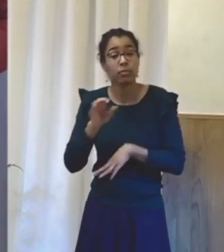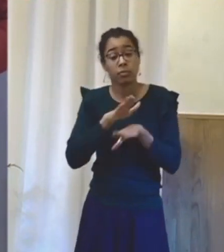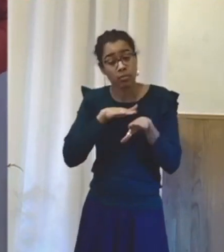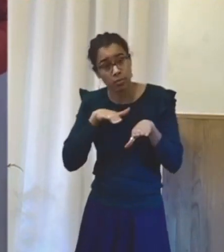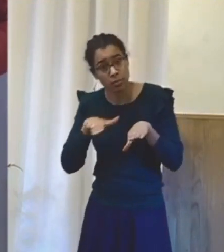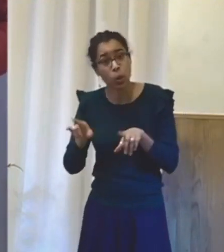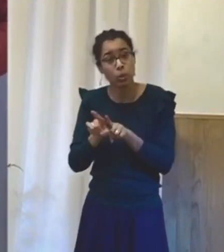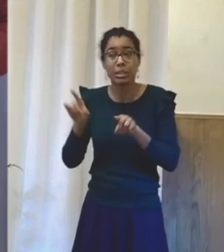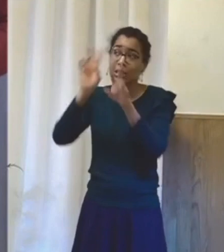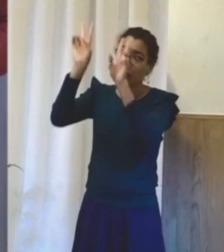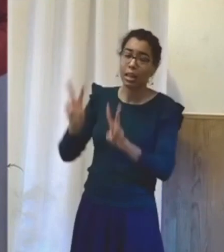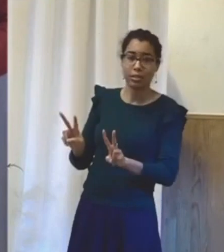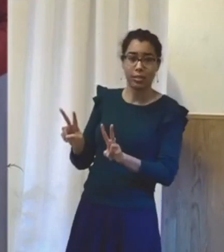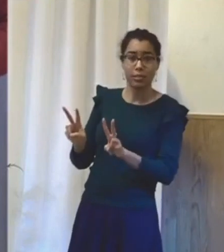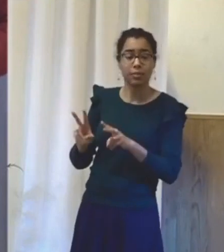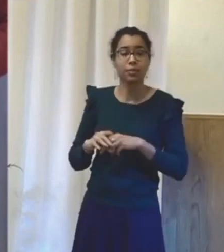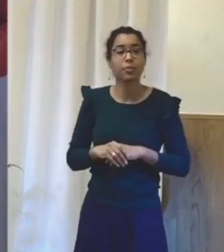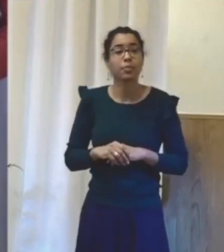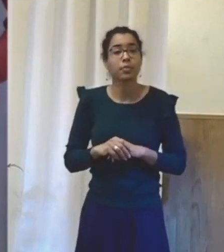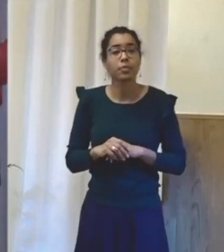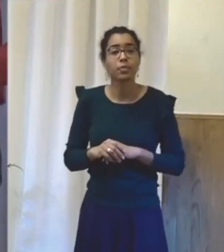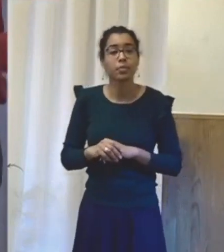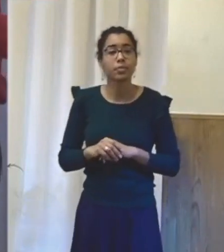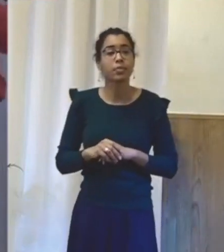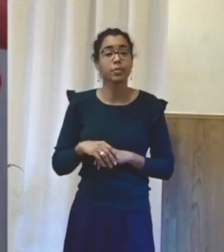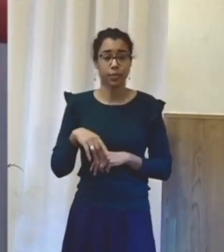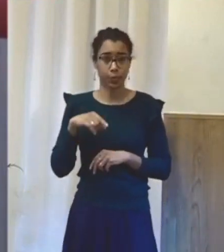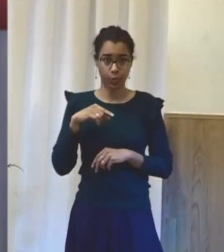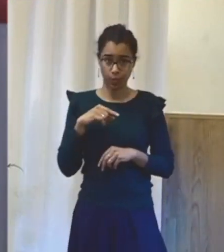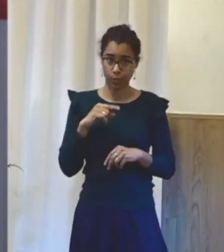il y avait cette crainte. Et Job,